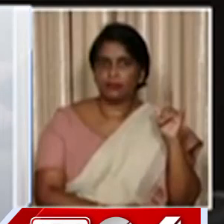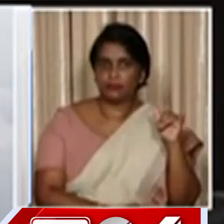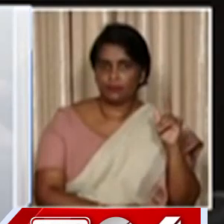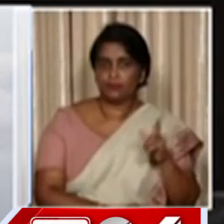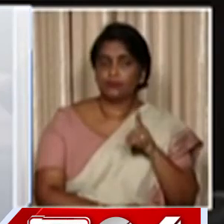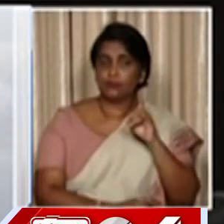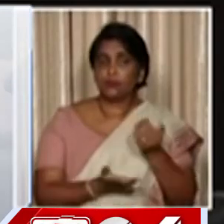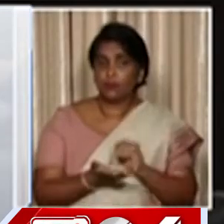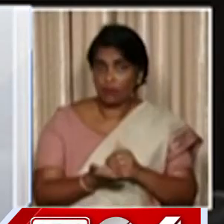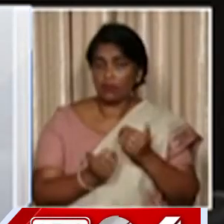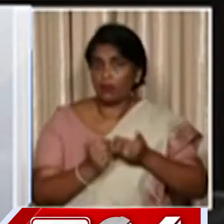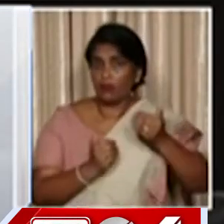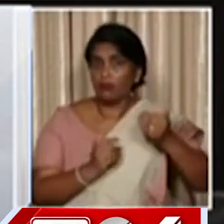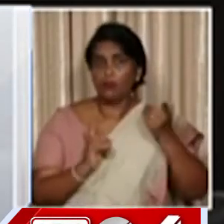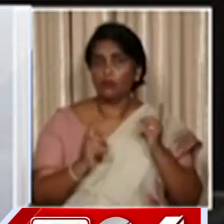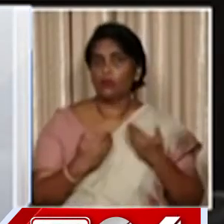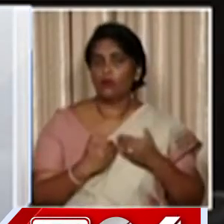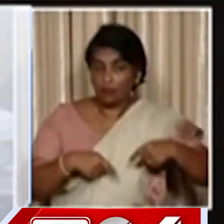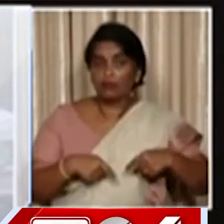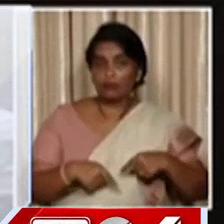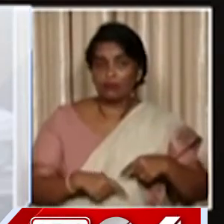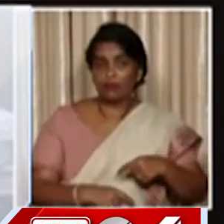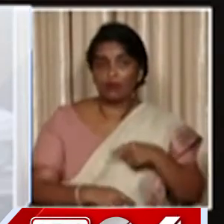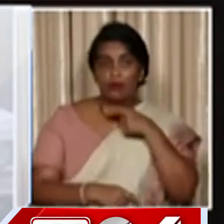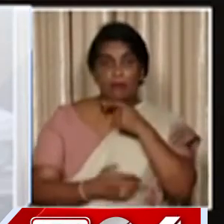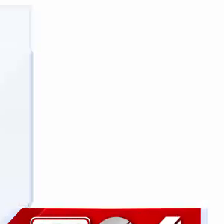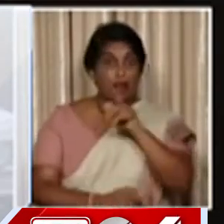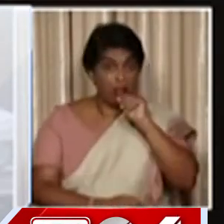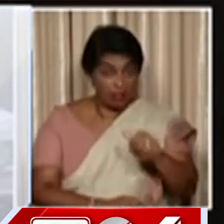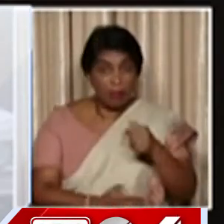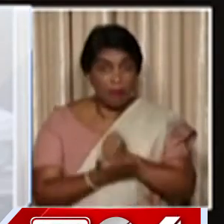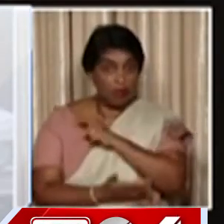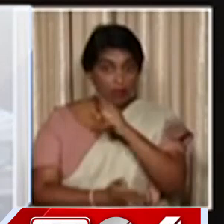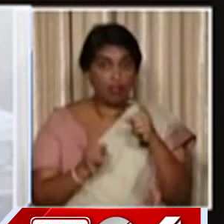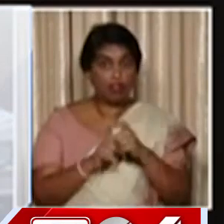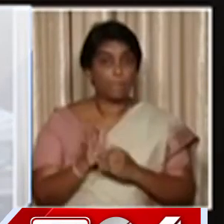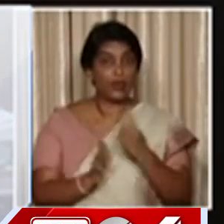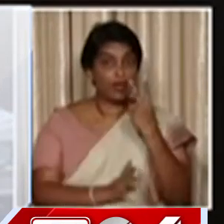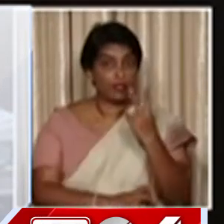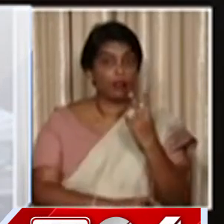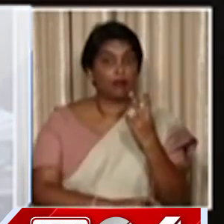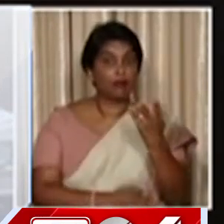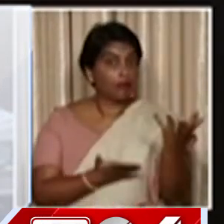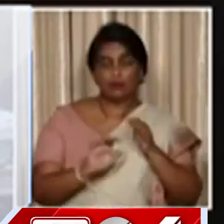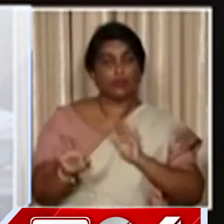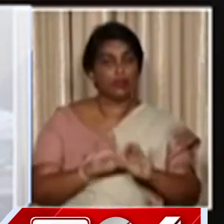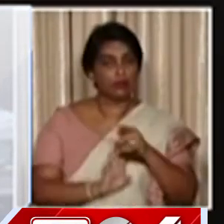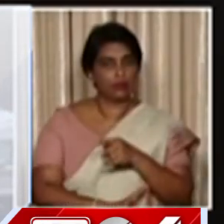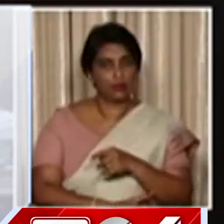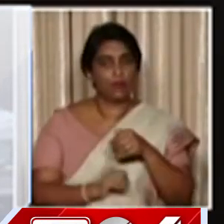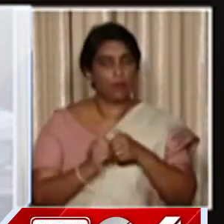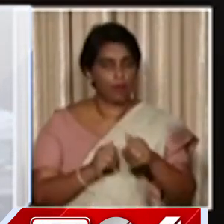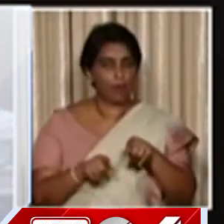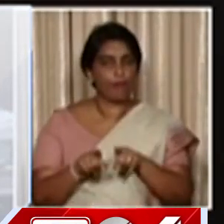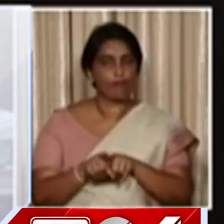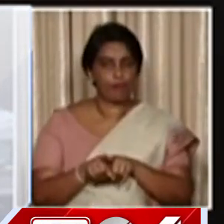ඉතින් තවත් අපි කල්මැරීම තුල මොකද්ද වෙන්නේ කියන එක ප්‍රශ්නය මේක සත්‍යක් නම් මෙහෙම ඩොලර් මිලියන 2ක් විඩ්‍රෝ කරන්න හදනවා නම් දැන් ඉන්න